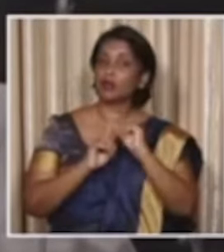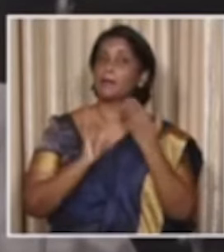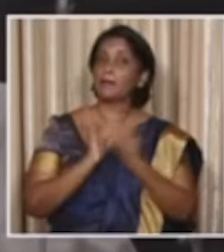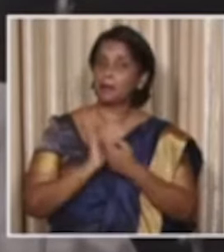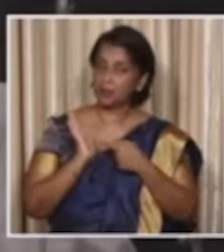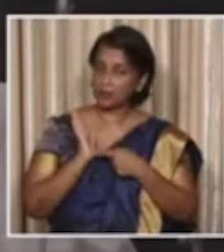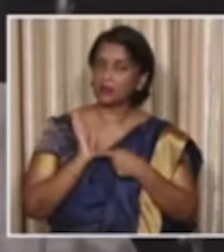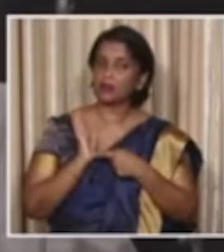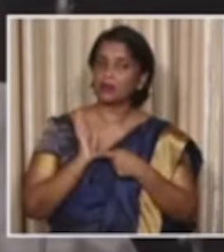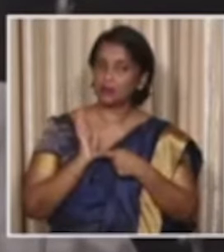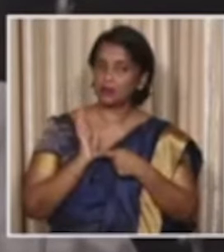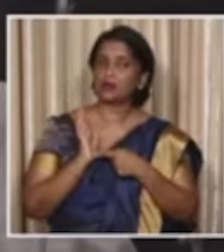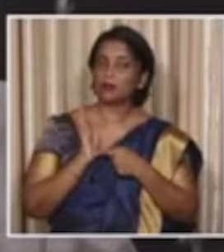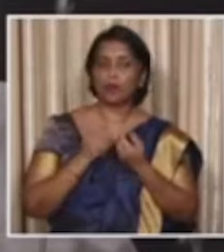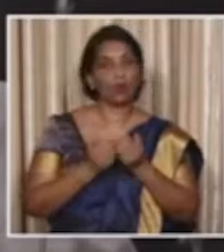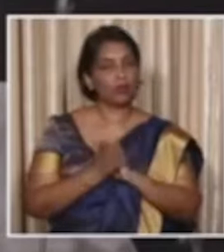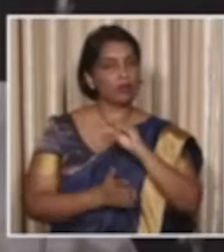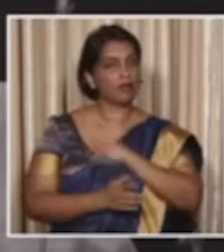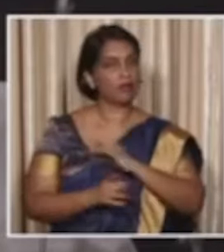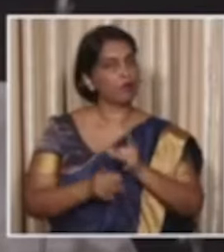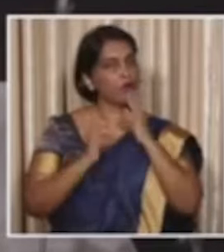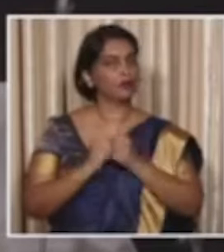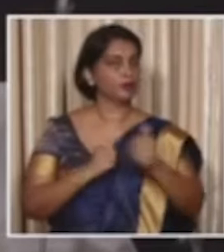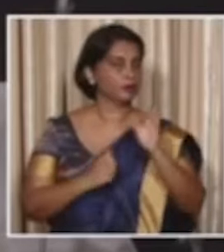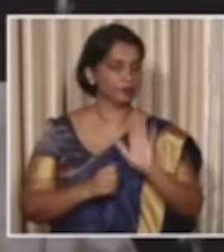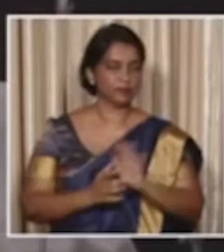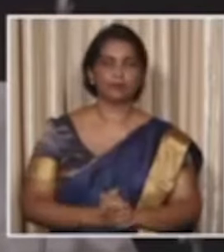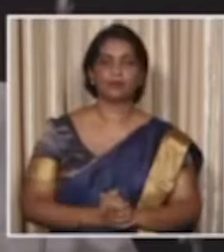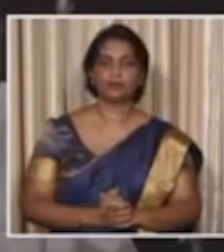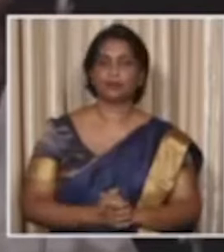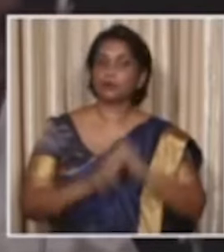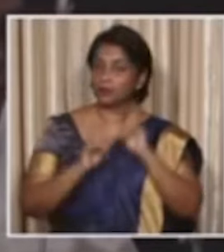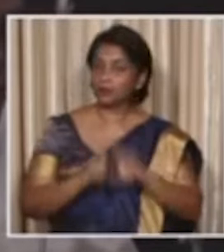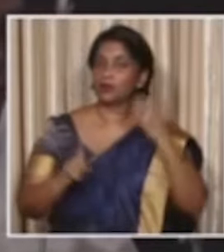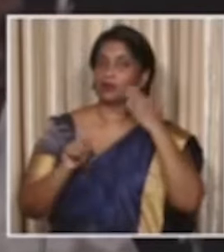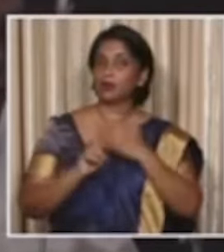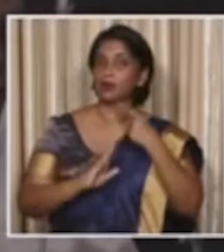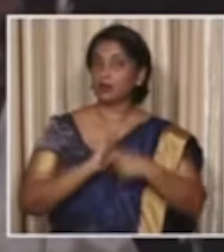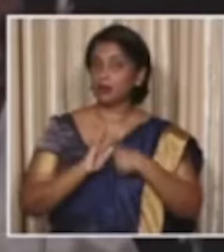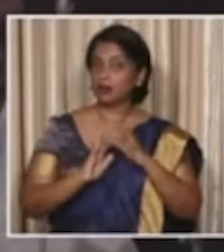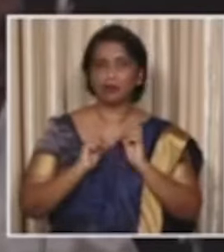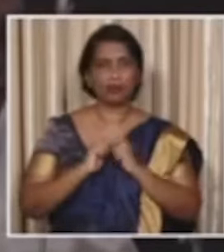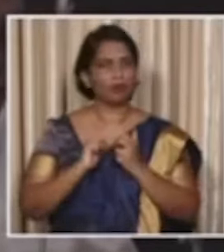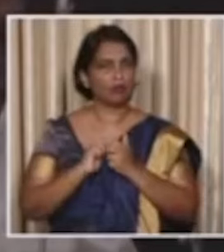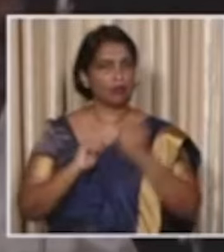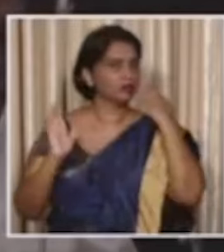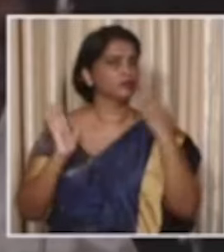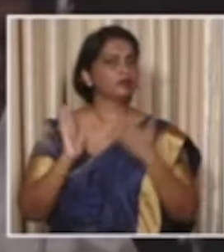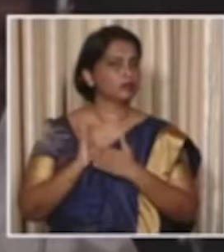ප්‍රතිපත්තිය තමන්ට වාසිදායක ආකාරයට කටයුතු කිරීම. එතකොට ඒ හරහා රටට සිදුවෙන හානිය පිළිබඳව